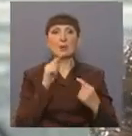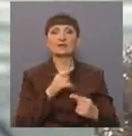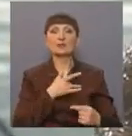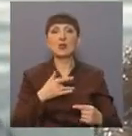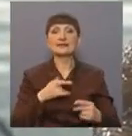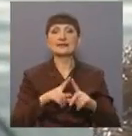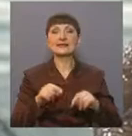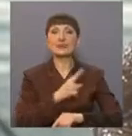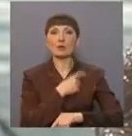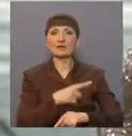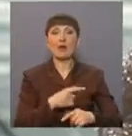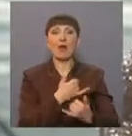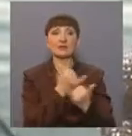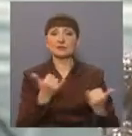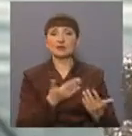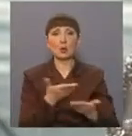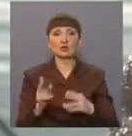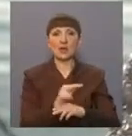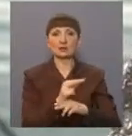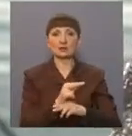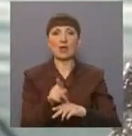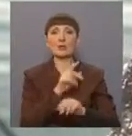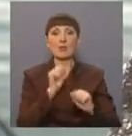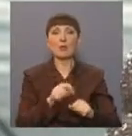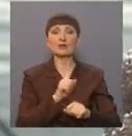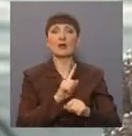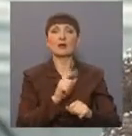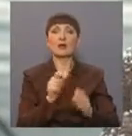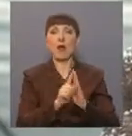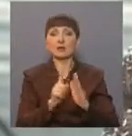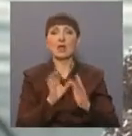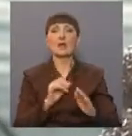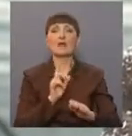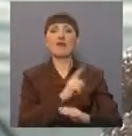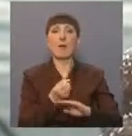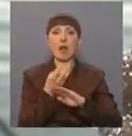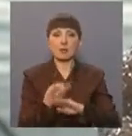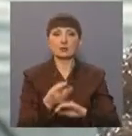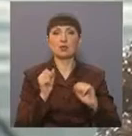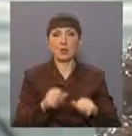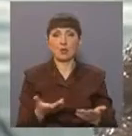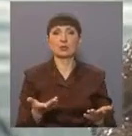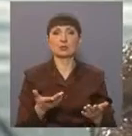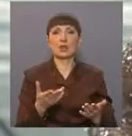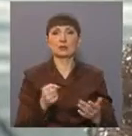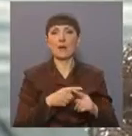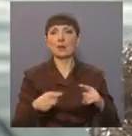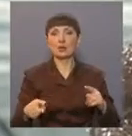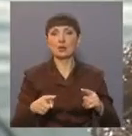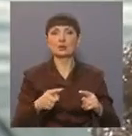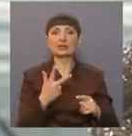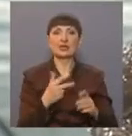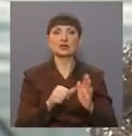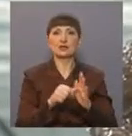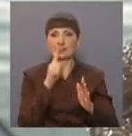диспансер обеспечивает доступ для лечения. То есть они могут и стационарно принимать лечение, и амбулаторно на период 3-6